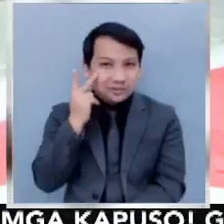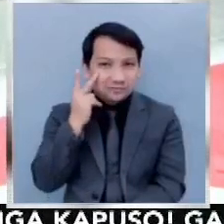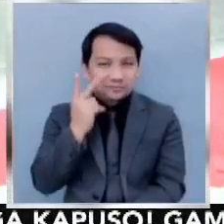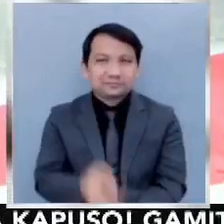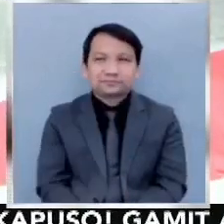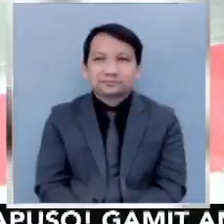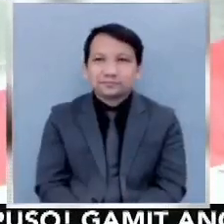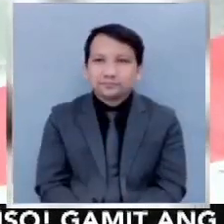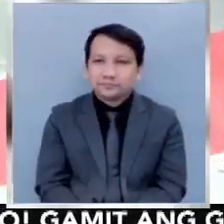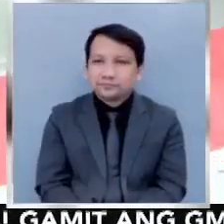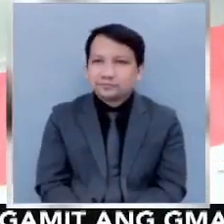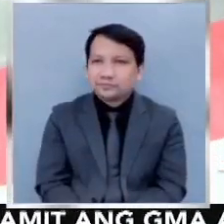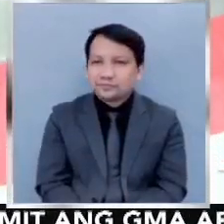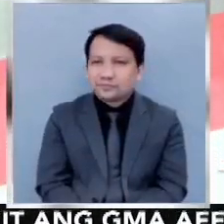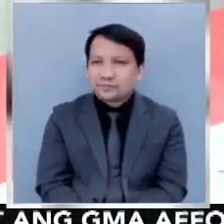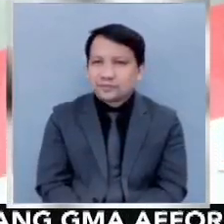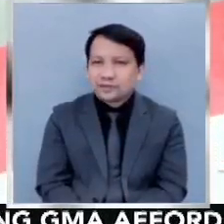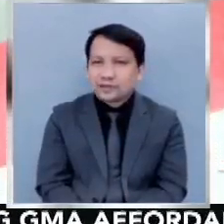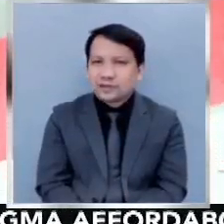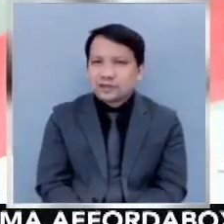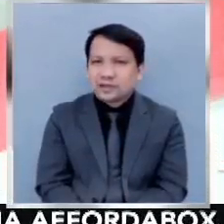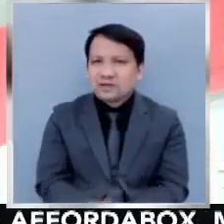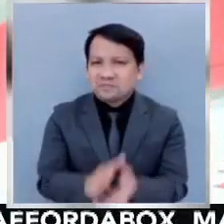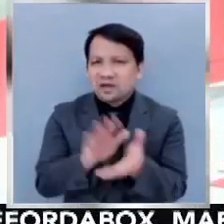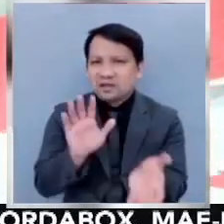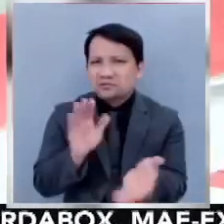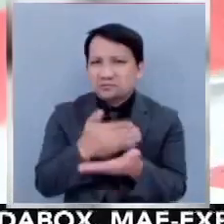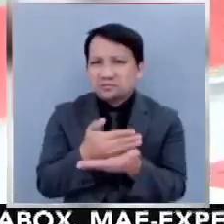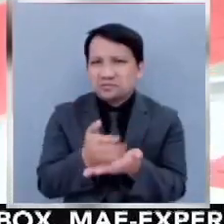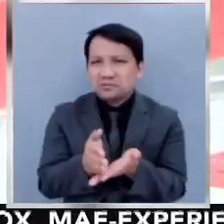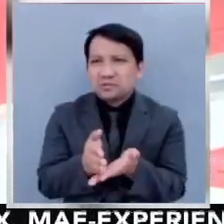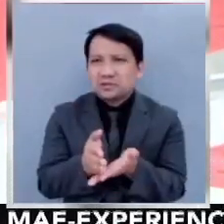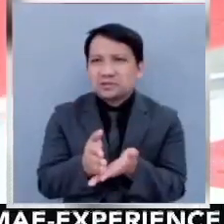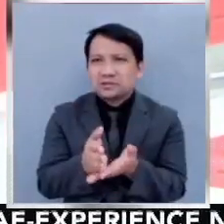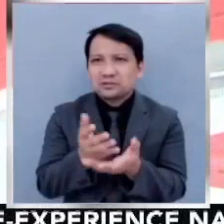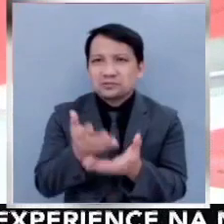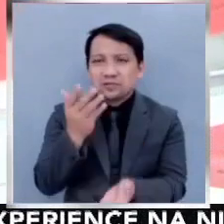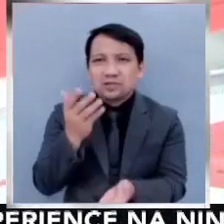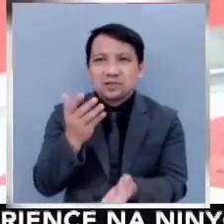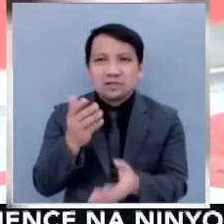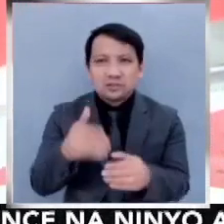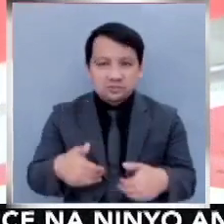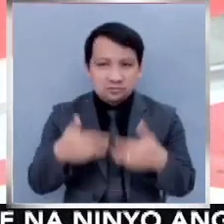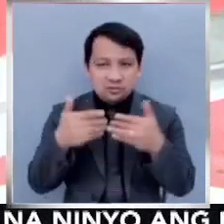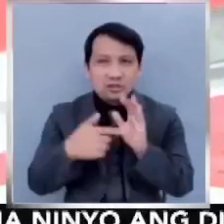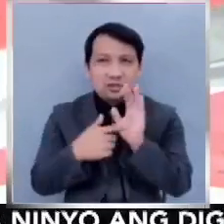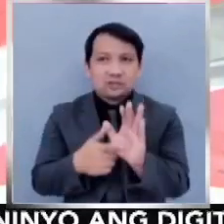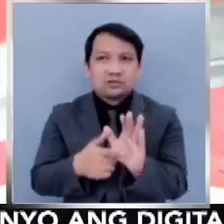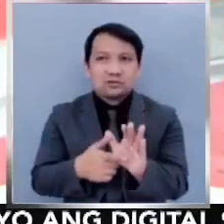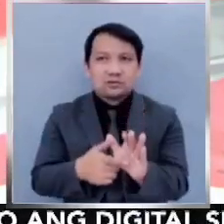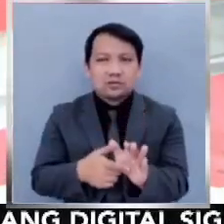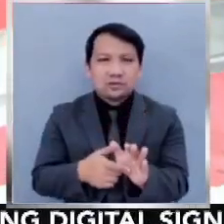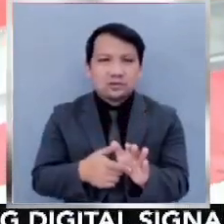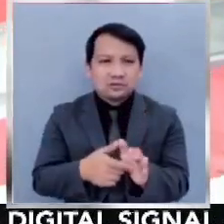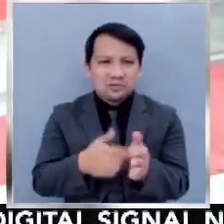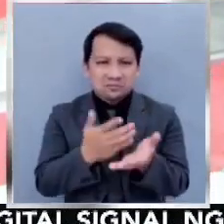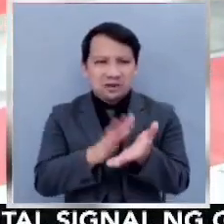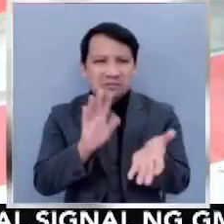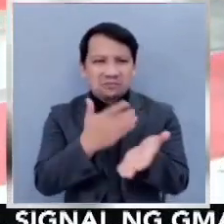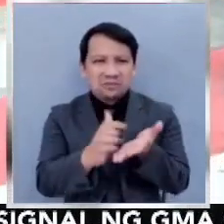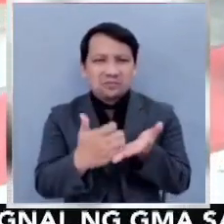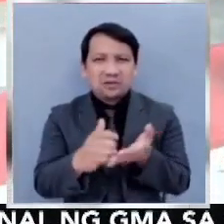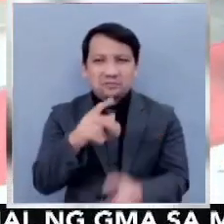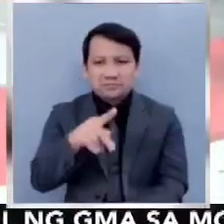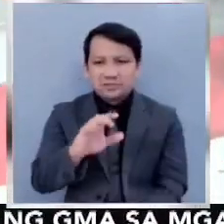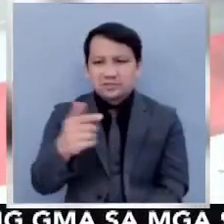Masyado na raw magastos para sa gobyerno kaya isang kongresista ang bumuhay sa panawagan na buwagin na ang Presidential Commission on